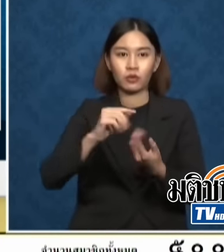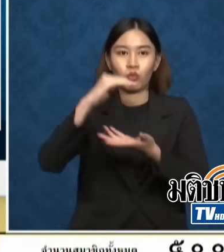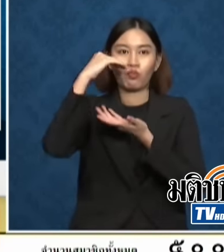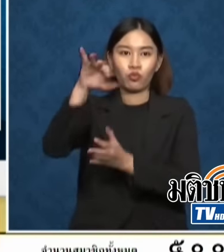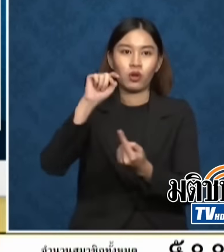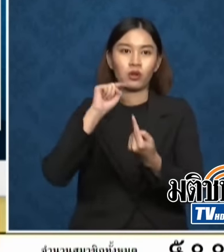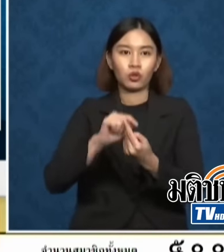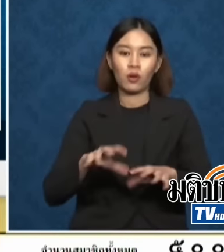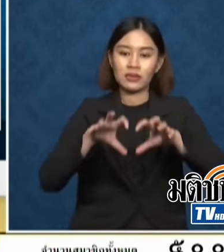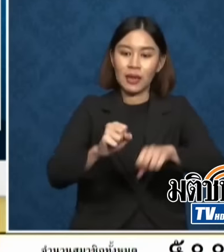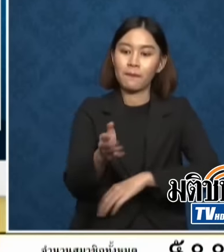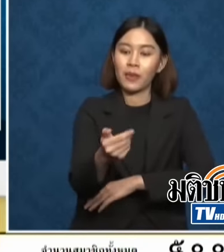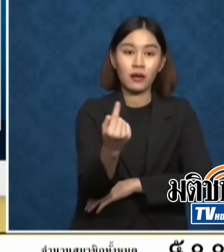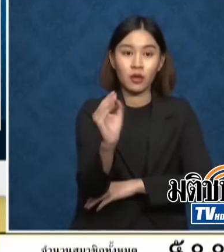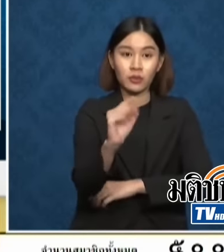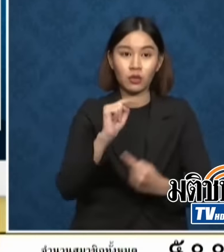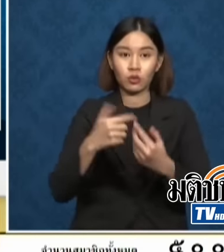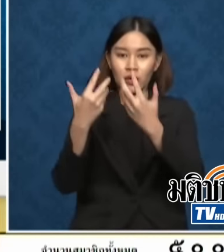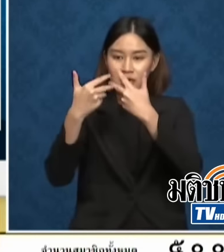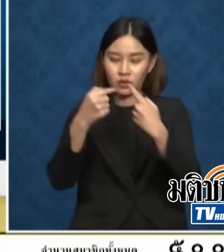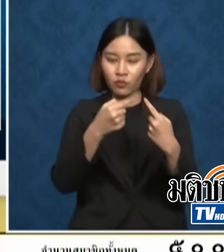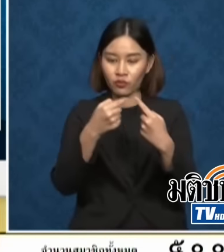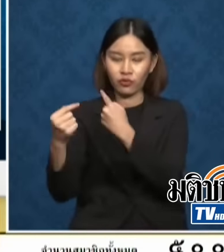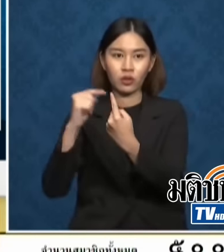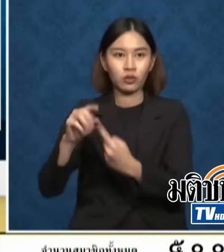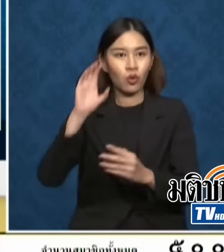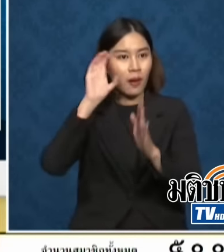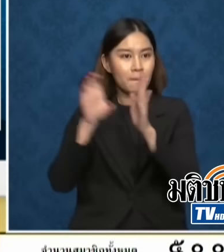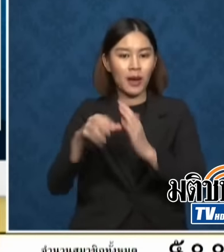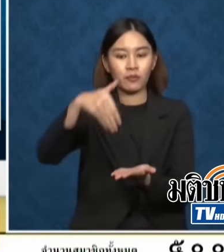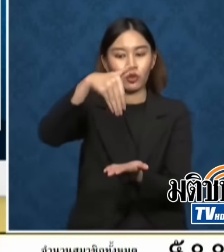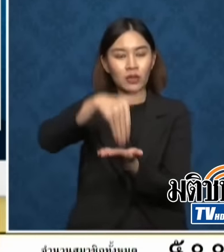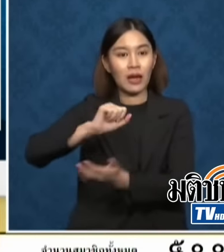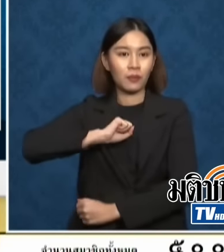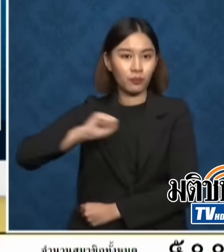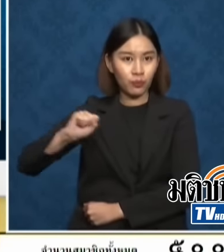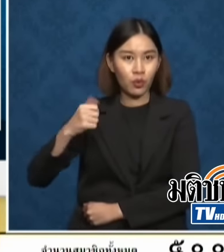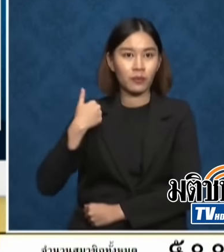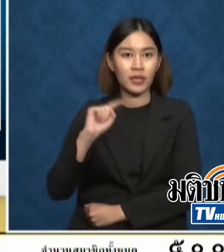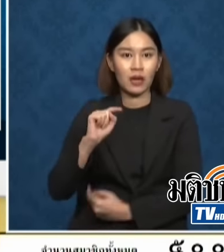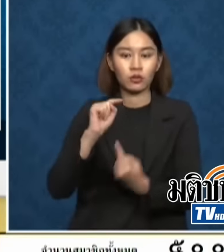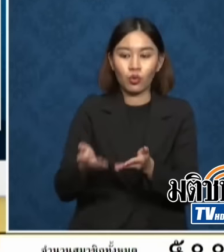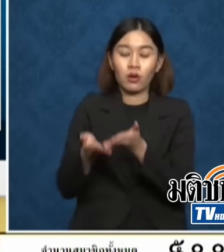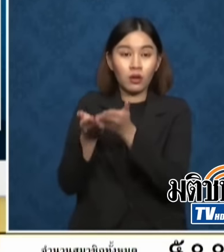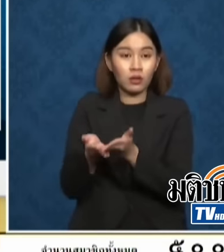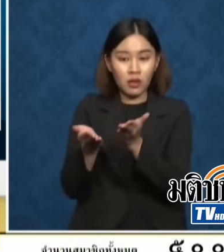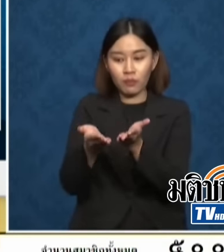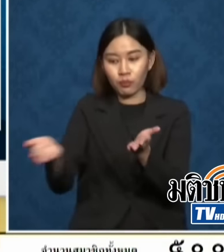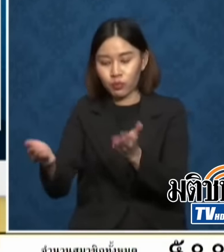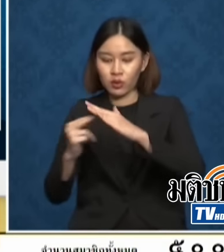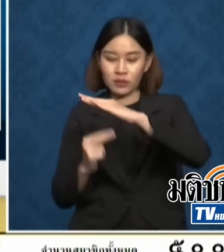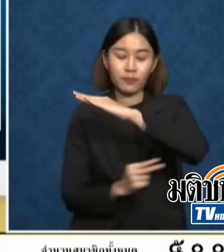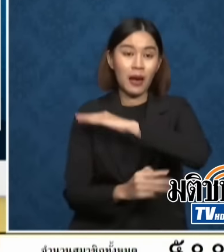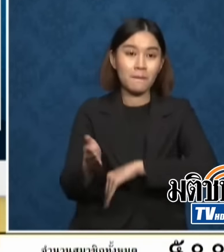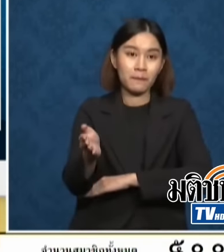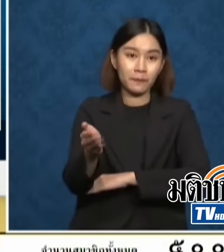ไม่ได้อยู่แค่การจับปลานะครับมันอยู่ที่อุตสาหกรรมต่อเนื่องในกราฟตรงกลางและกราฟทางขวาไม่ว่าจะเป็นท่าเรือไม่ว่าจะเป็นสะพานปล